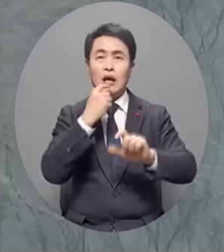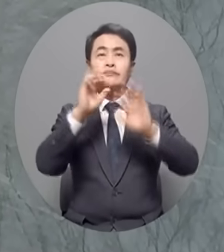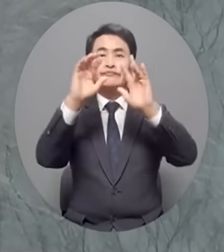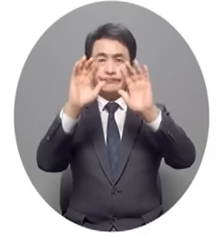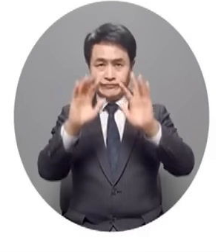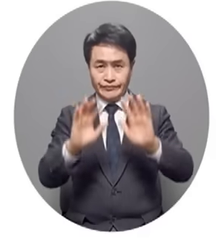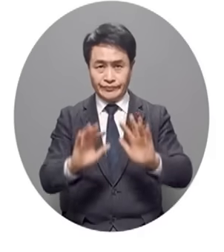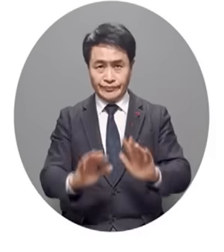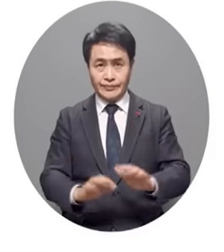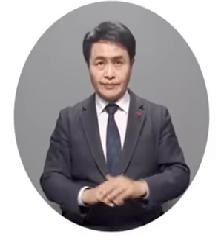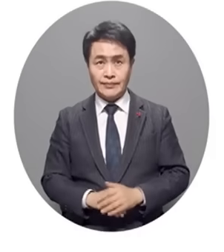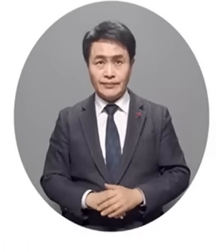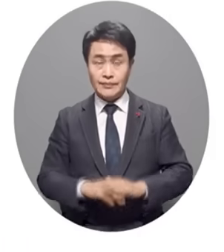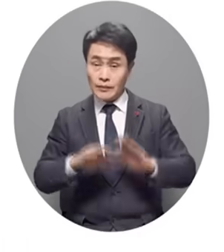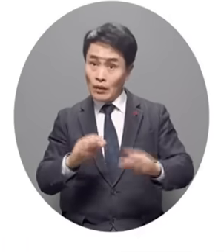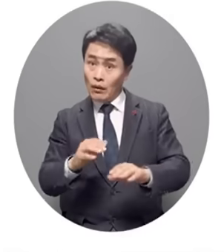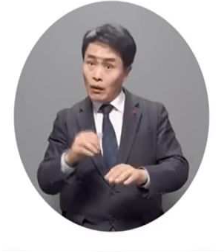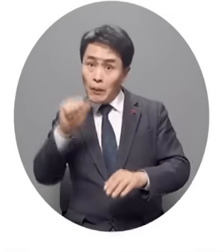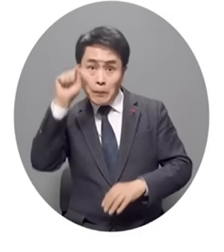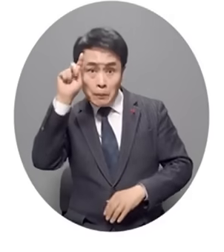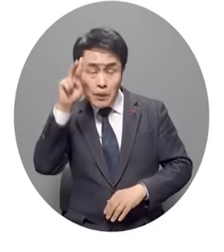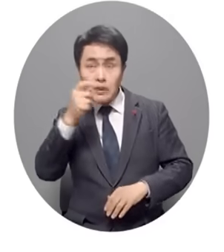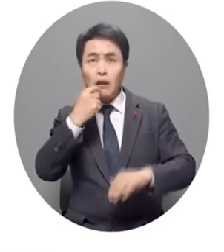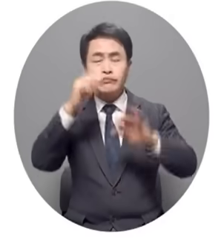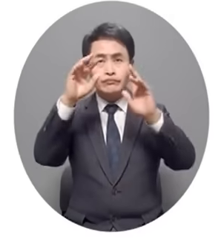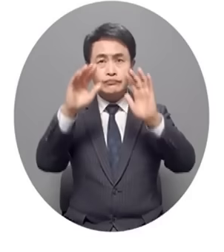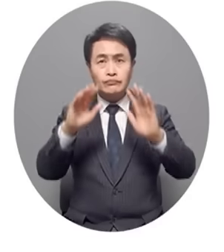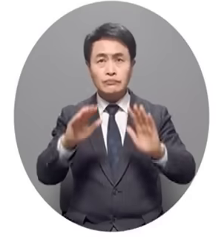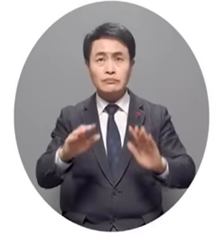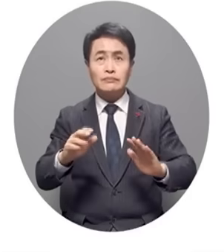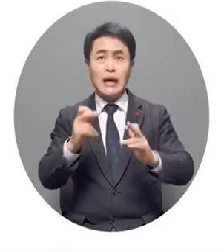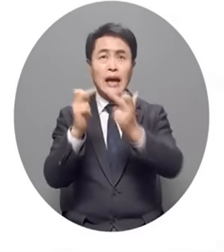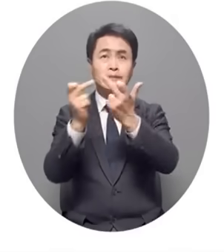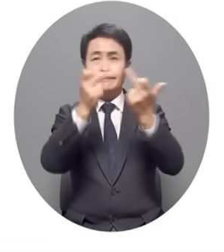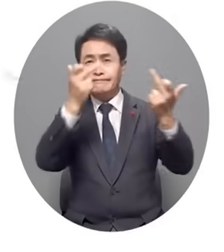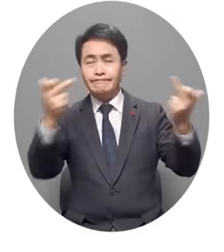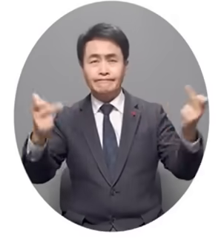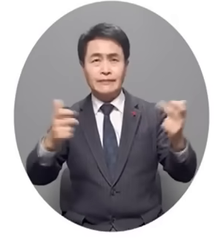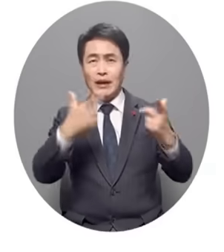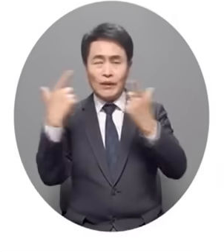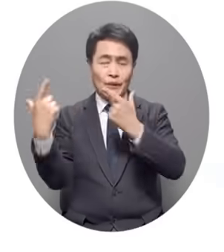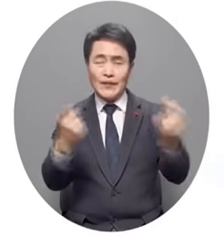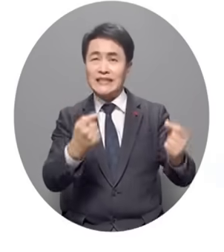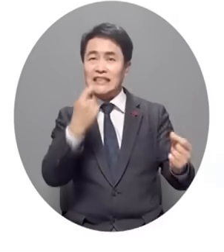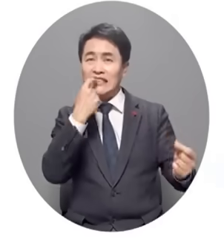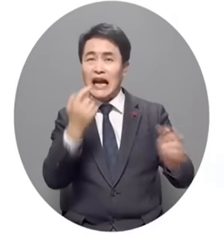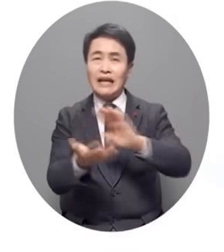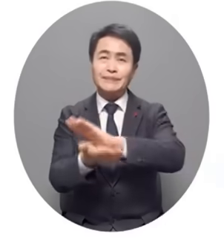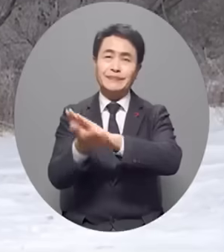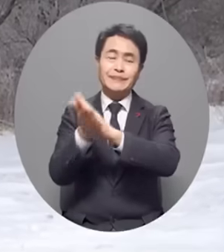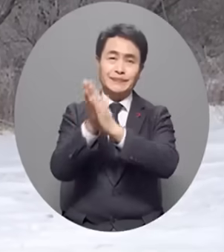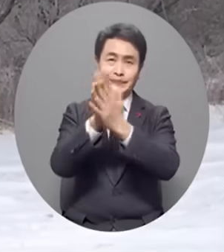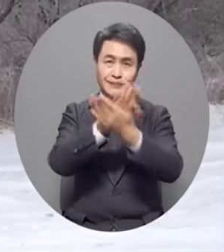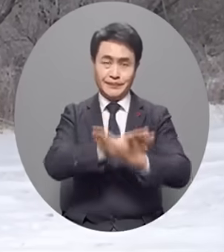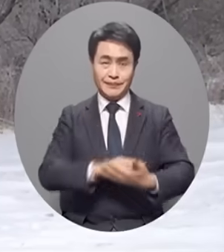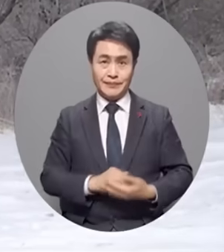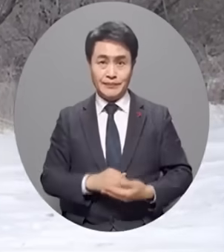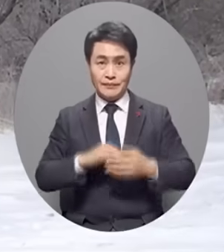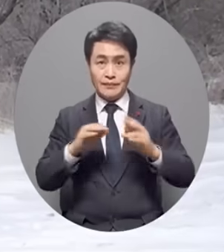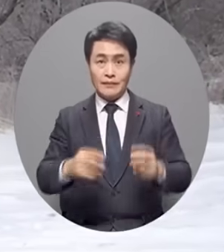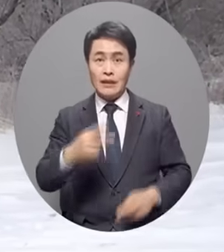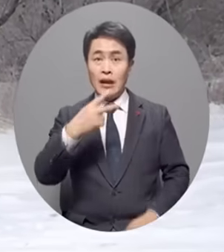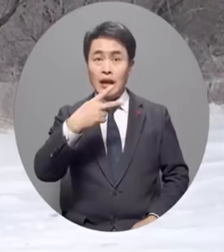내렸습니다. 며칠 만에 내린 폭설은 백두대간을 온통 하얗게 뒤덮었습니다.